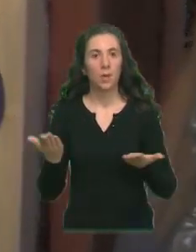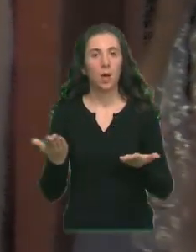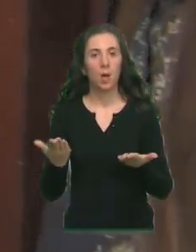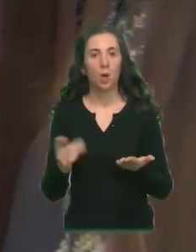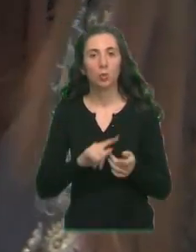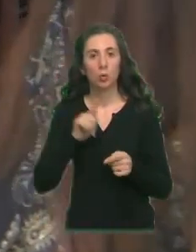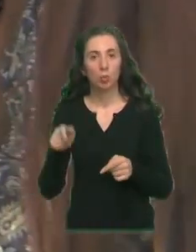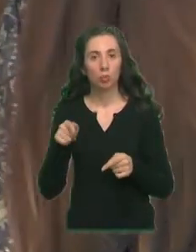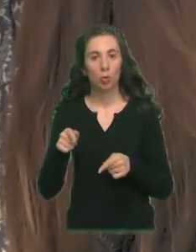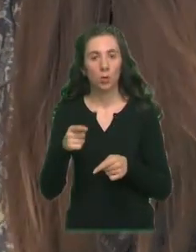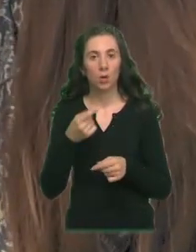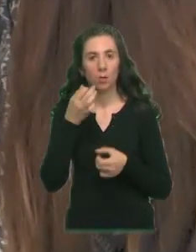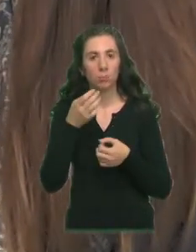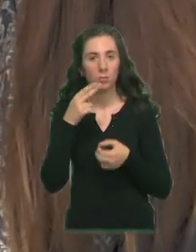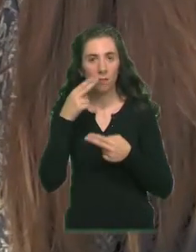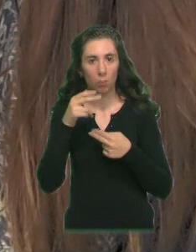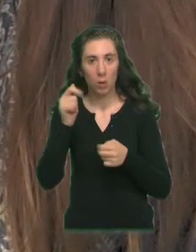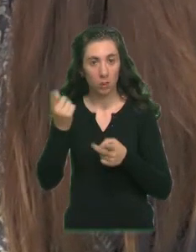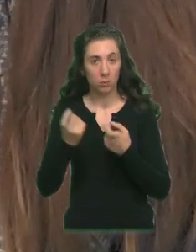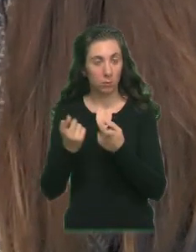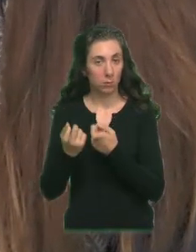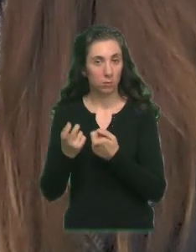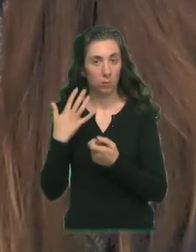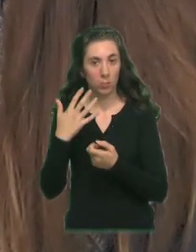Kako ste došli do tih informacija? Razgovarali ste sa